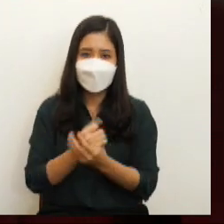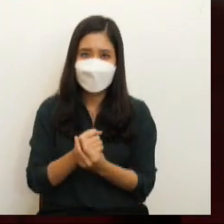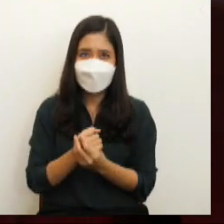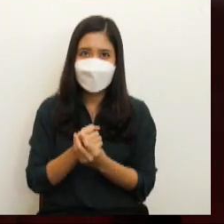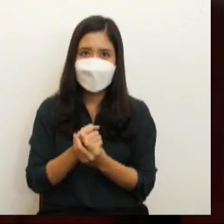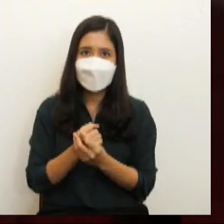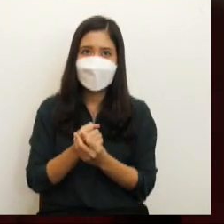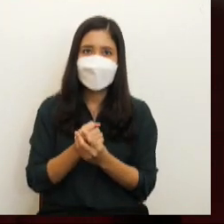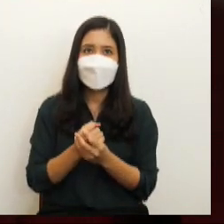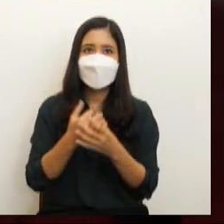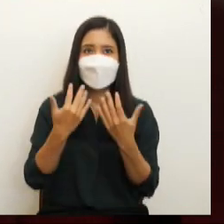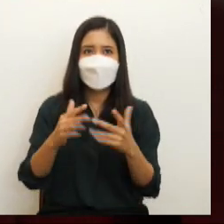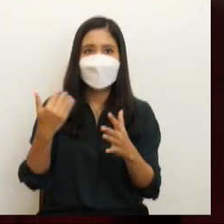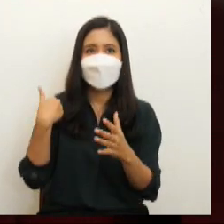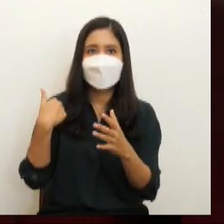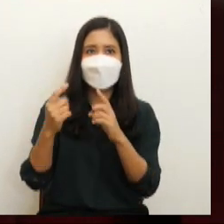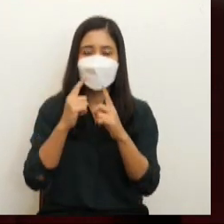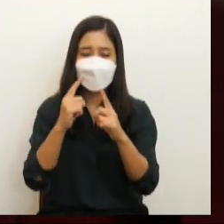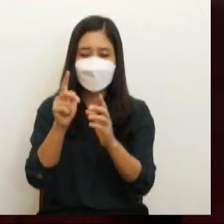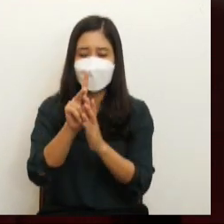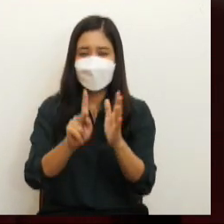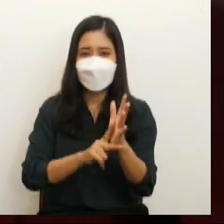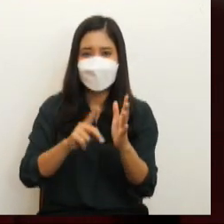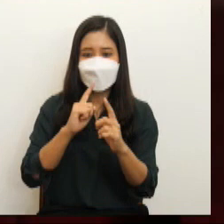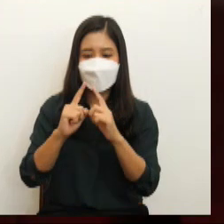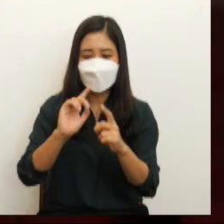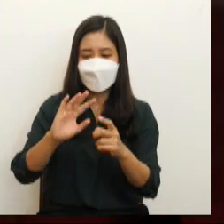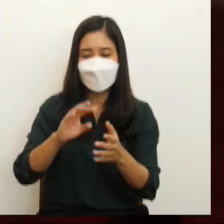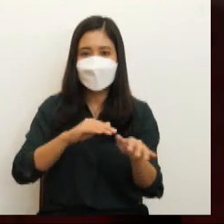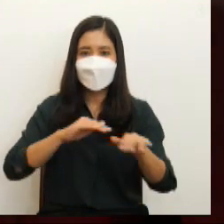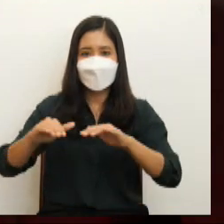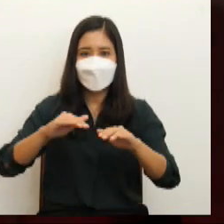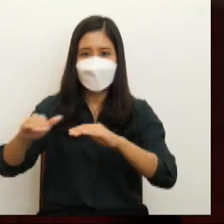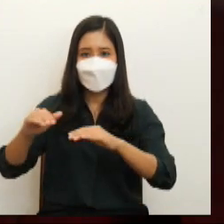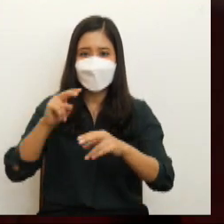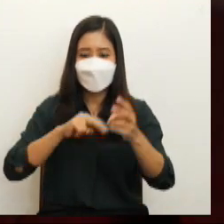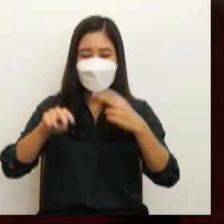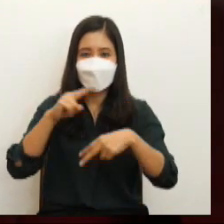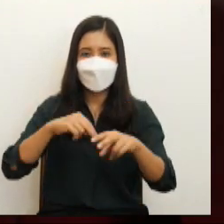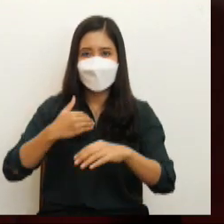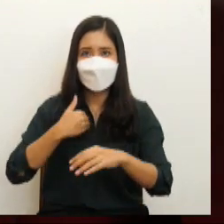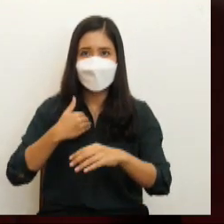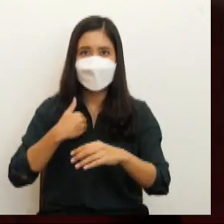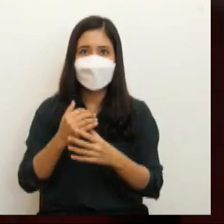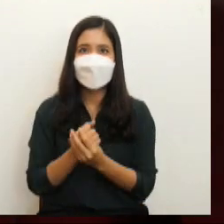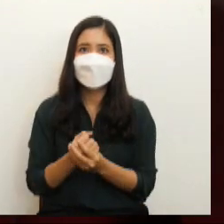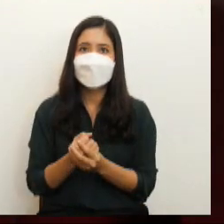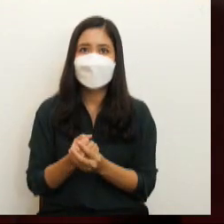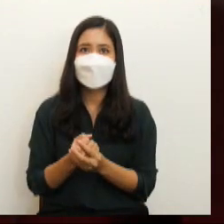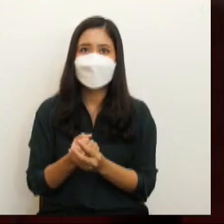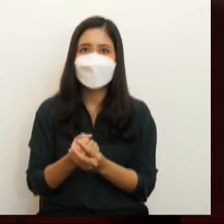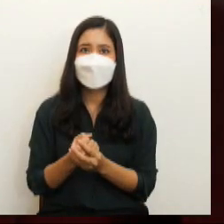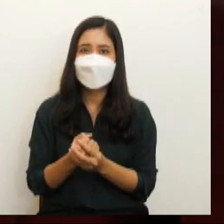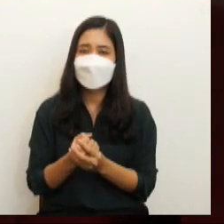สานงานกับลูกค้าแล้วก็แชร์ทักษะร่วมกับผู้อื่นนะคะ ของหนูละคะ คืออยากการทำบัญชีค่ะเพื่อเรียนรู้